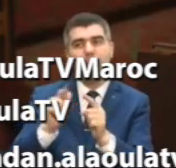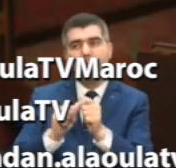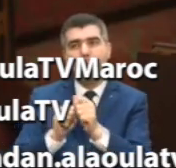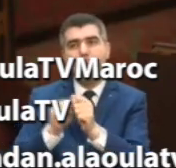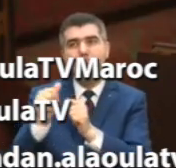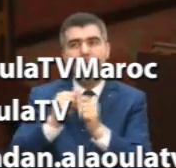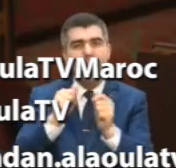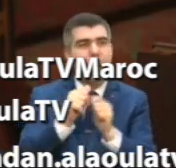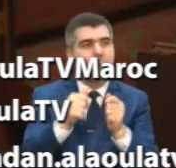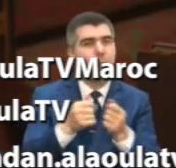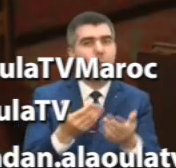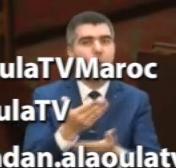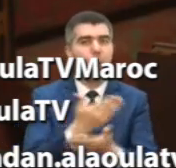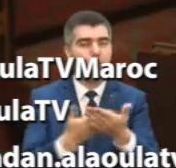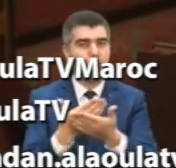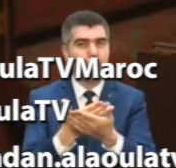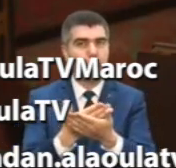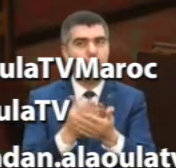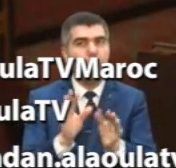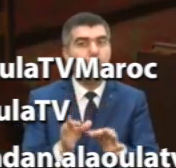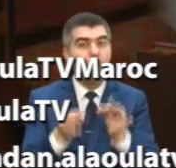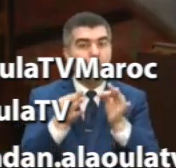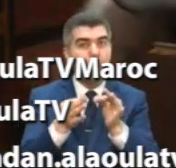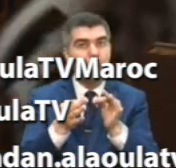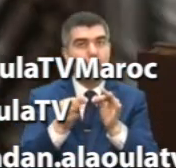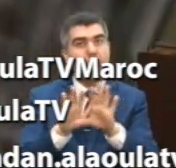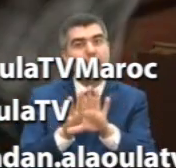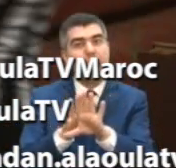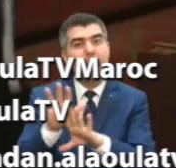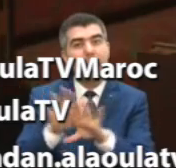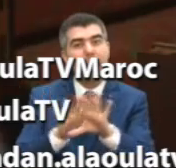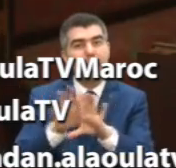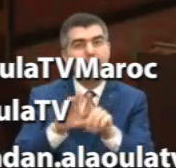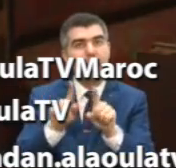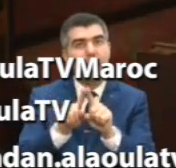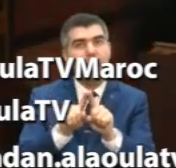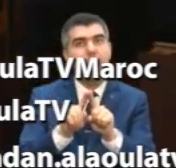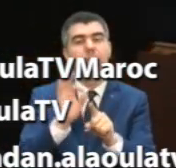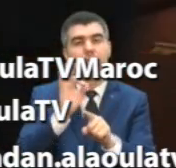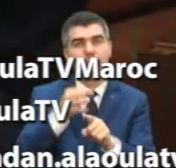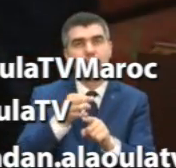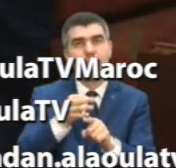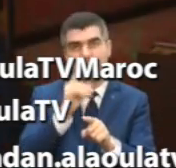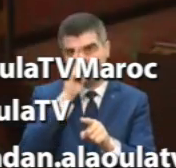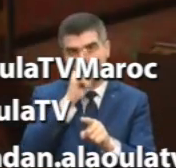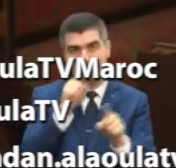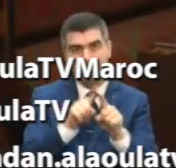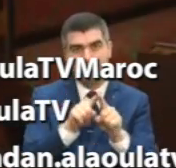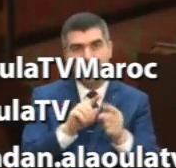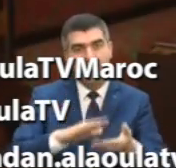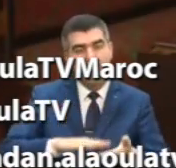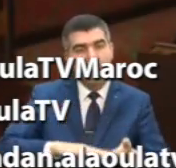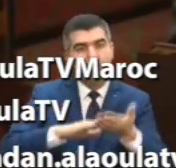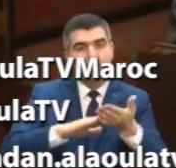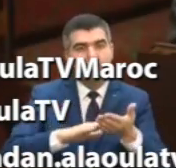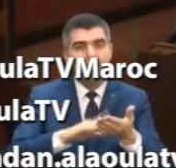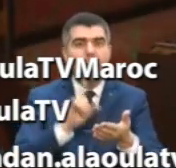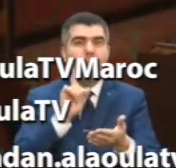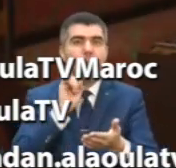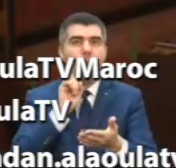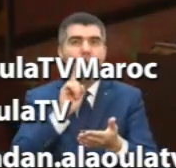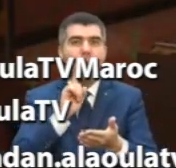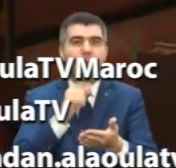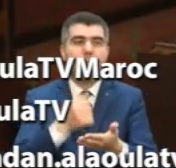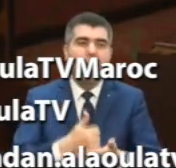ذات الخصائص، مع اتخاذ التدابير الضرورية لتشجيع تمدرس الفتيات في البوادي. وعلى